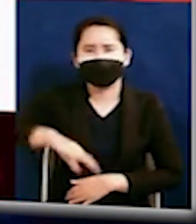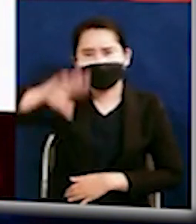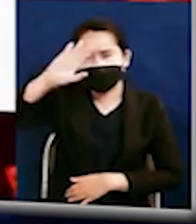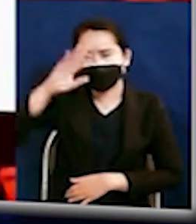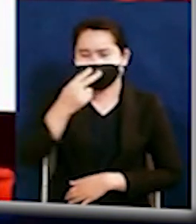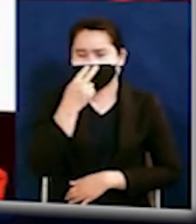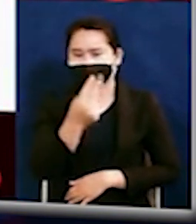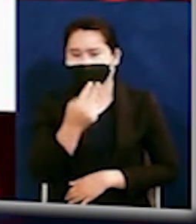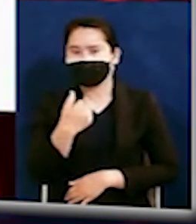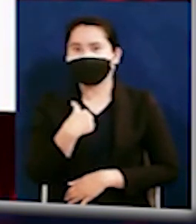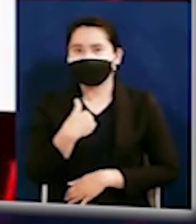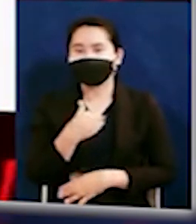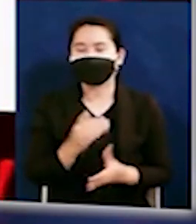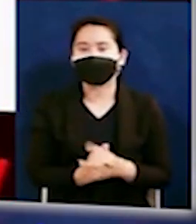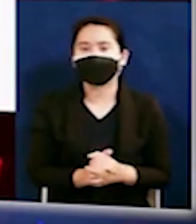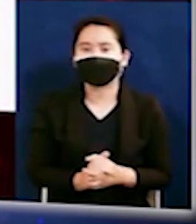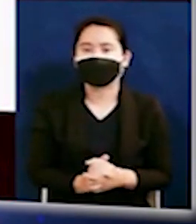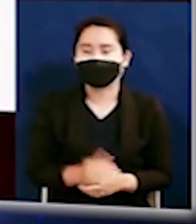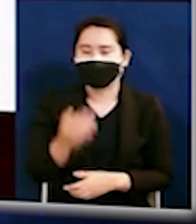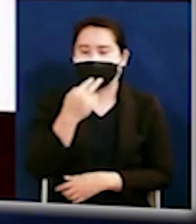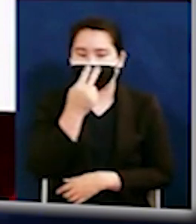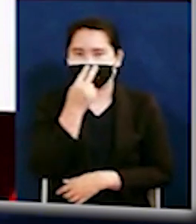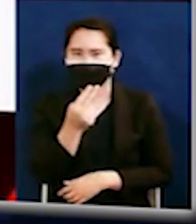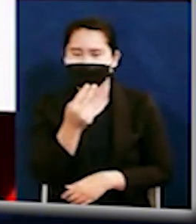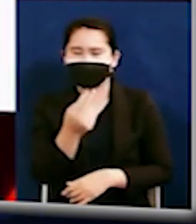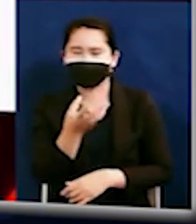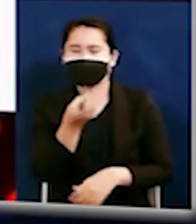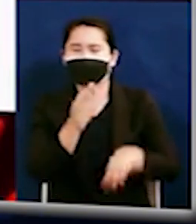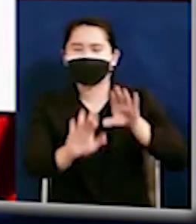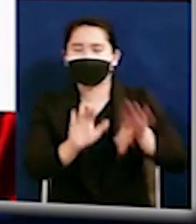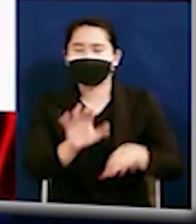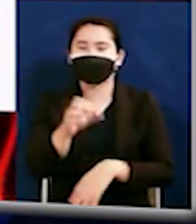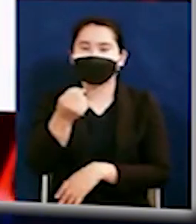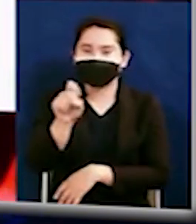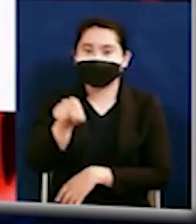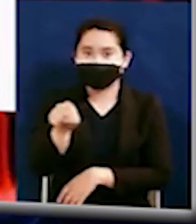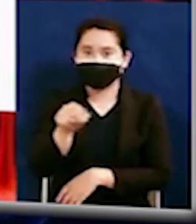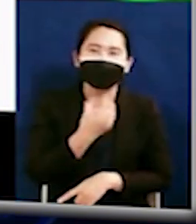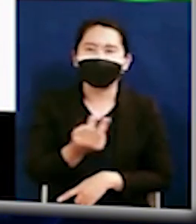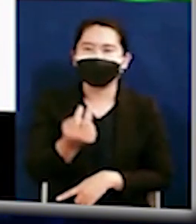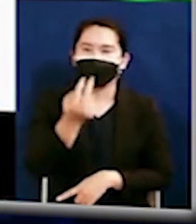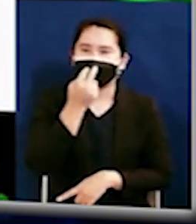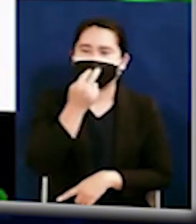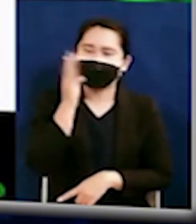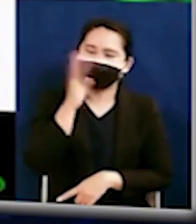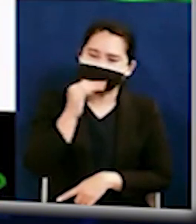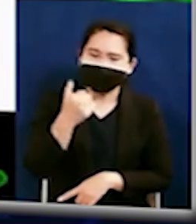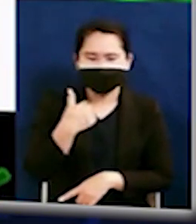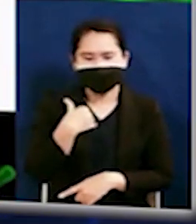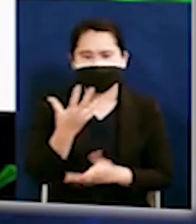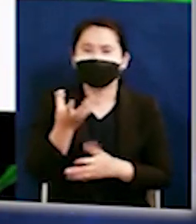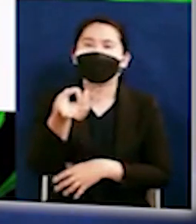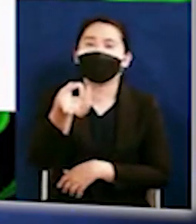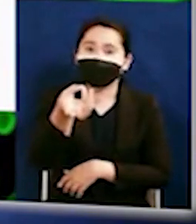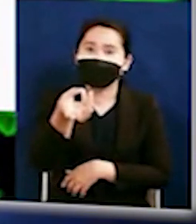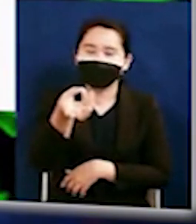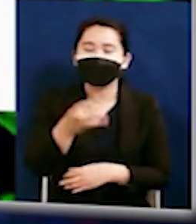น้อยถึงไม่มีอาการอาการที่พบมากที่สุดก็คือไอเ